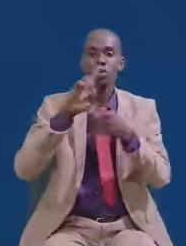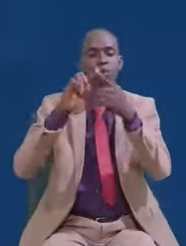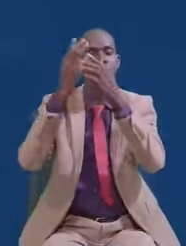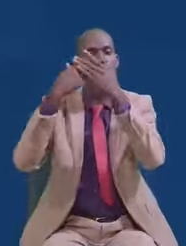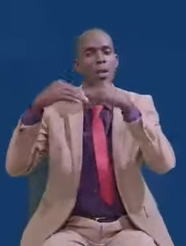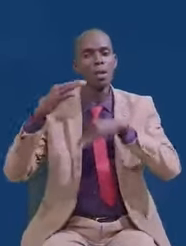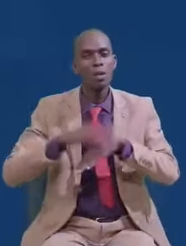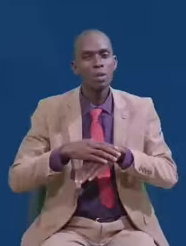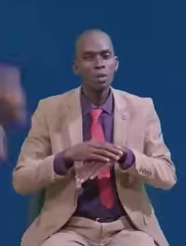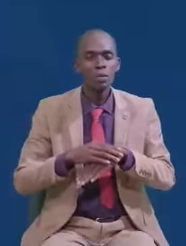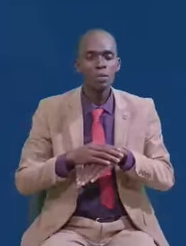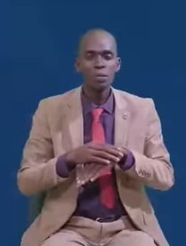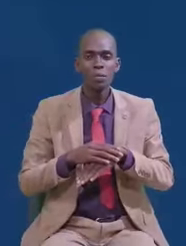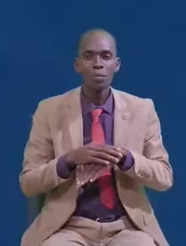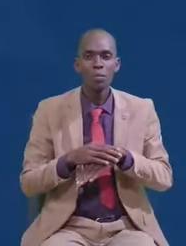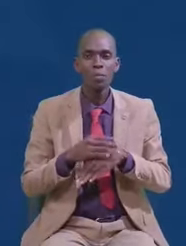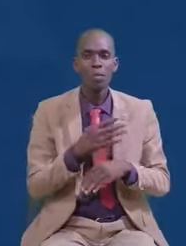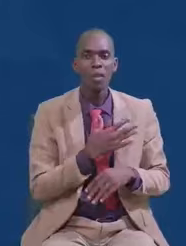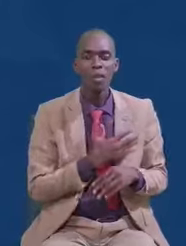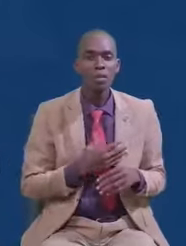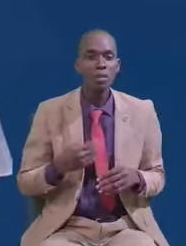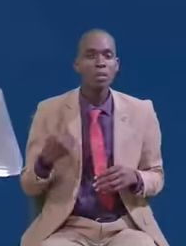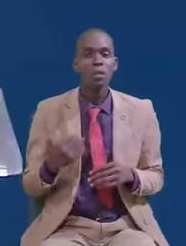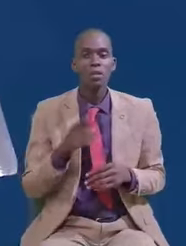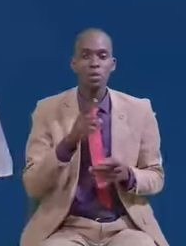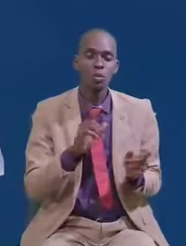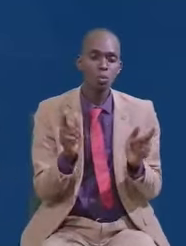venez à Christ et vous confessez,